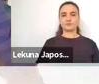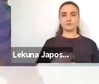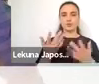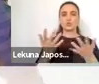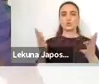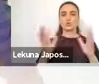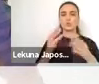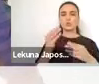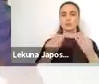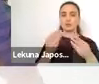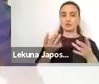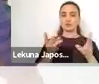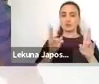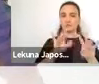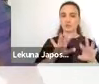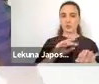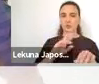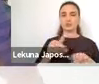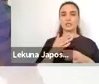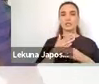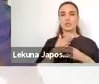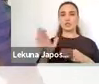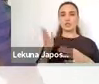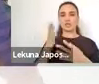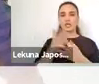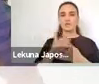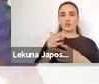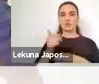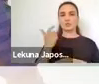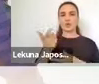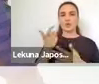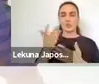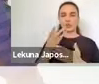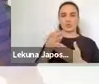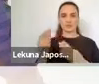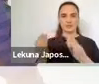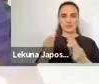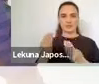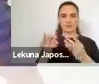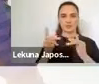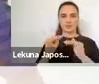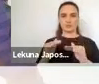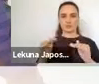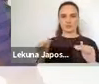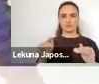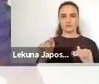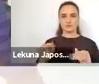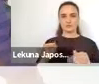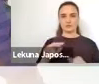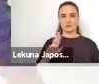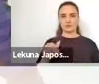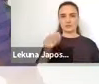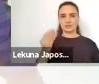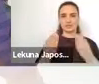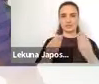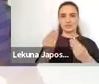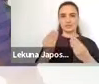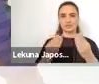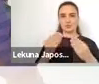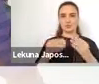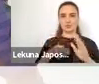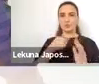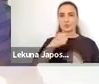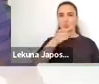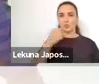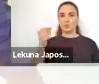სოციალური თამაში და დანარჩენი გავყოთ როგორც დამოუკიდებელი თამაში ბავშვის და თამაში